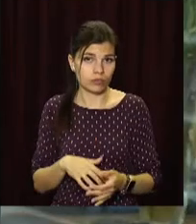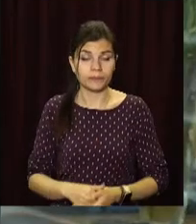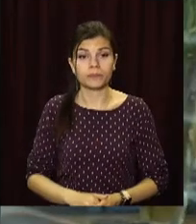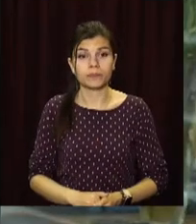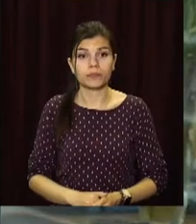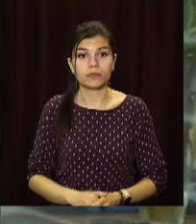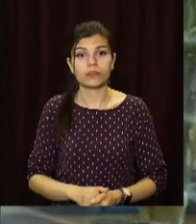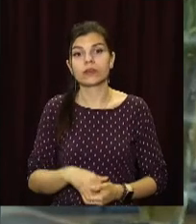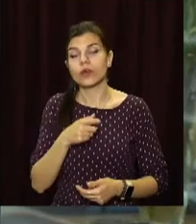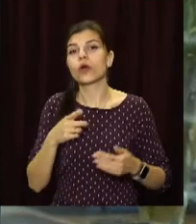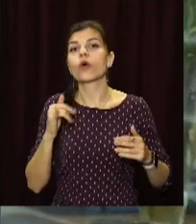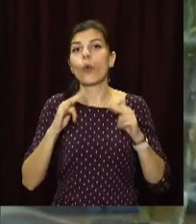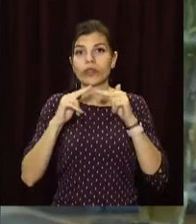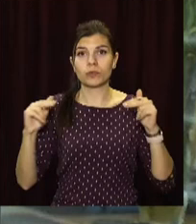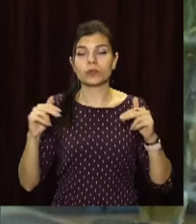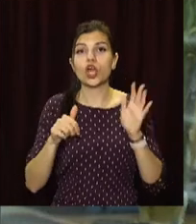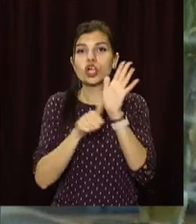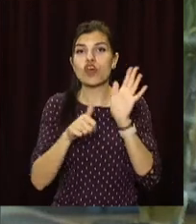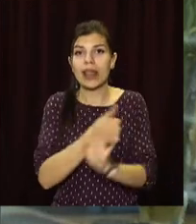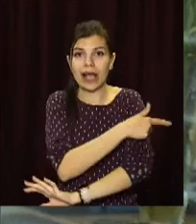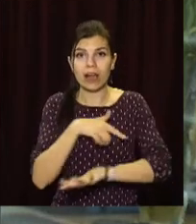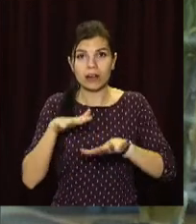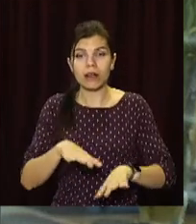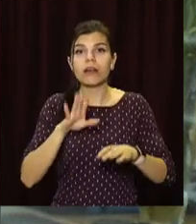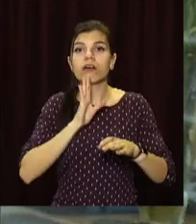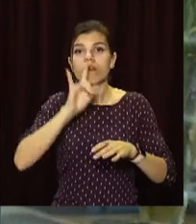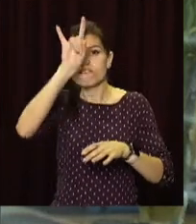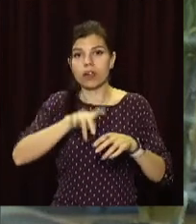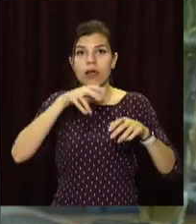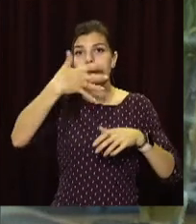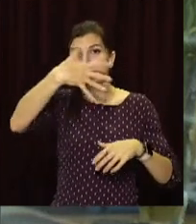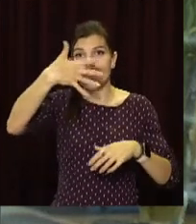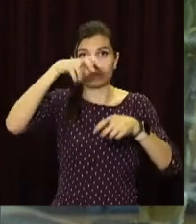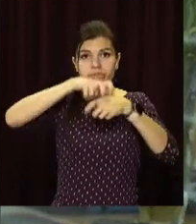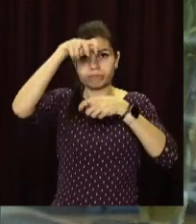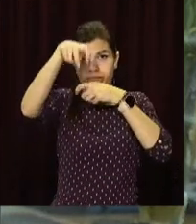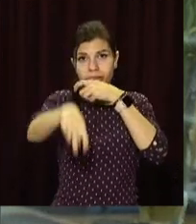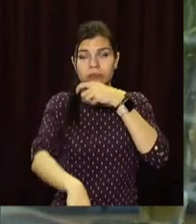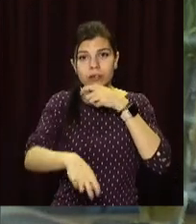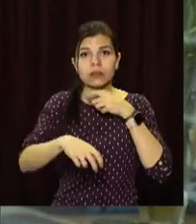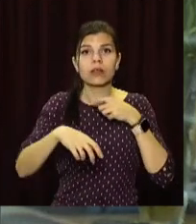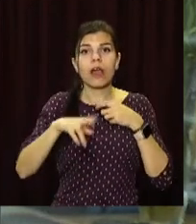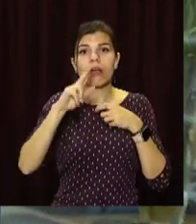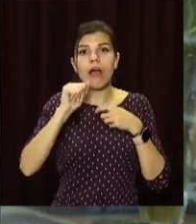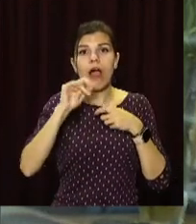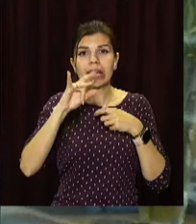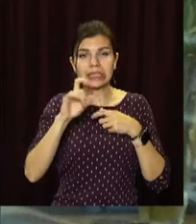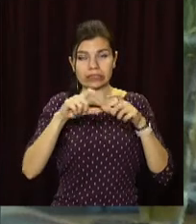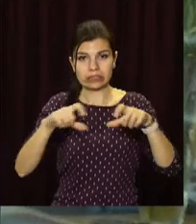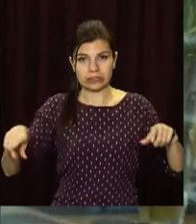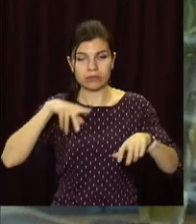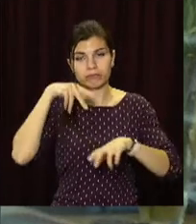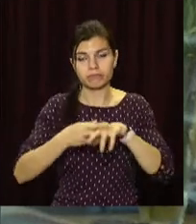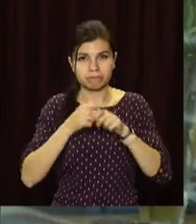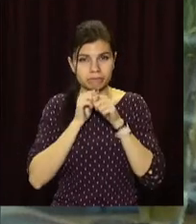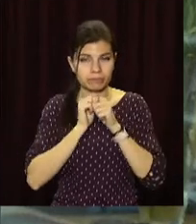Обірвала життя. У Дніпрі пацієнтка 6-ї лікарні вистрибнула з вікна 5-го поверху, впала на карниз та розбилася. За